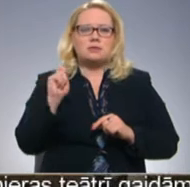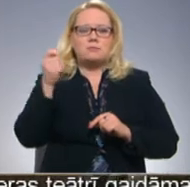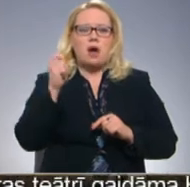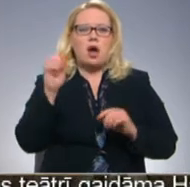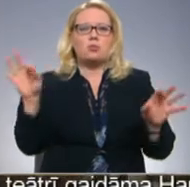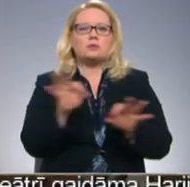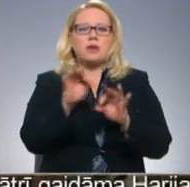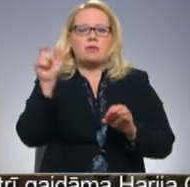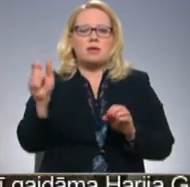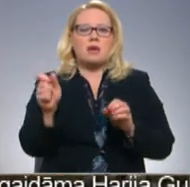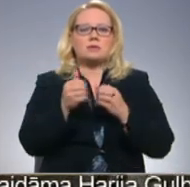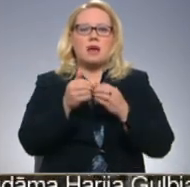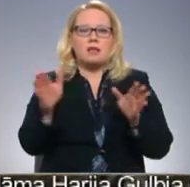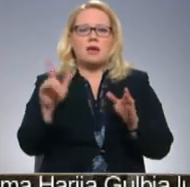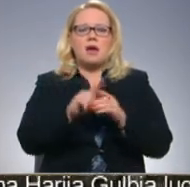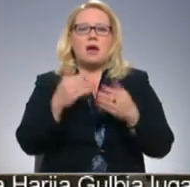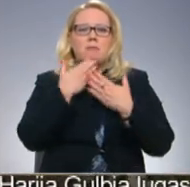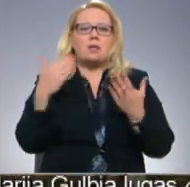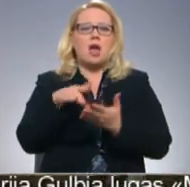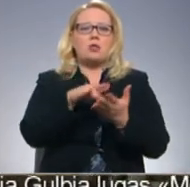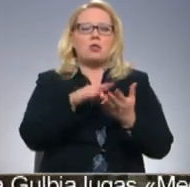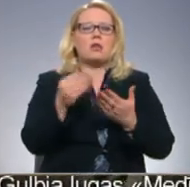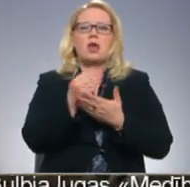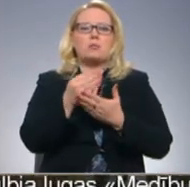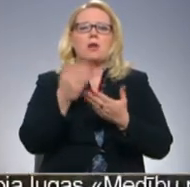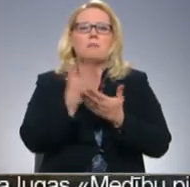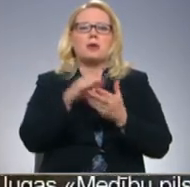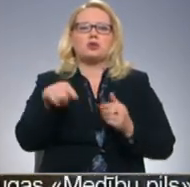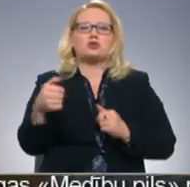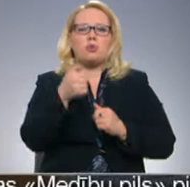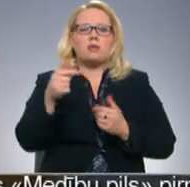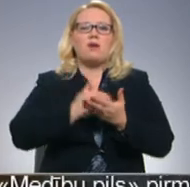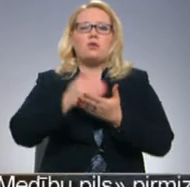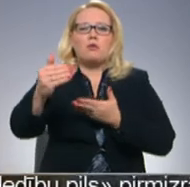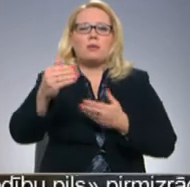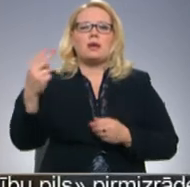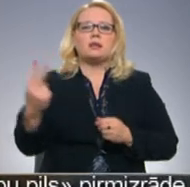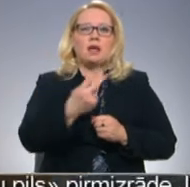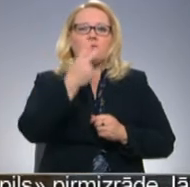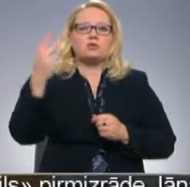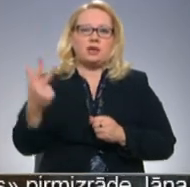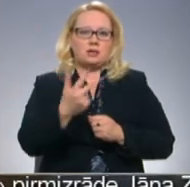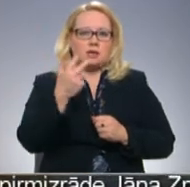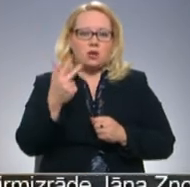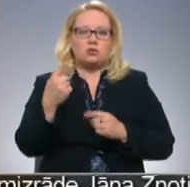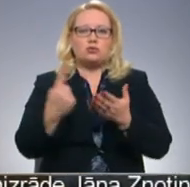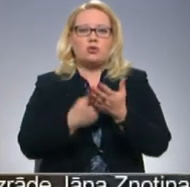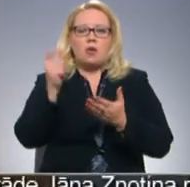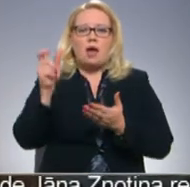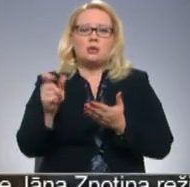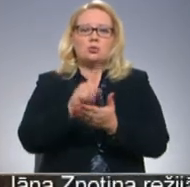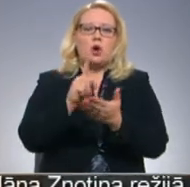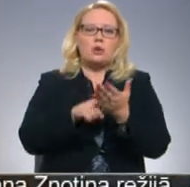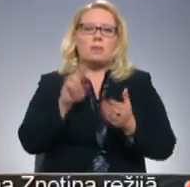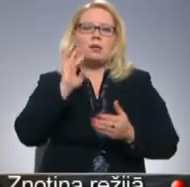tenors šodien atklāja, ka atvada turnē nemaz nenozīmē, ka tā beigsies šogad, tā varot turpināties pat 2-3 gadus. Uz žurnālistu jautājumiem